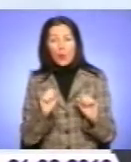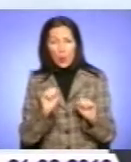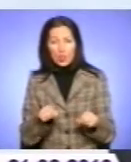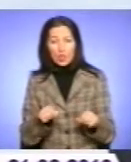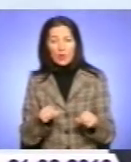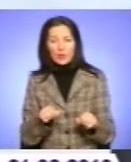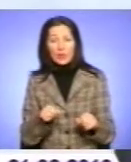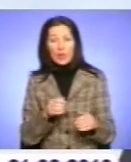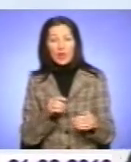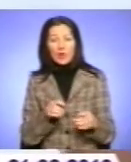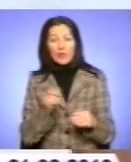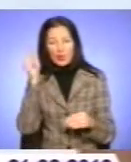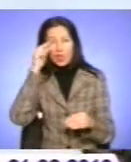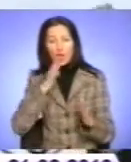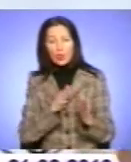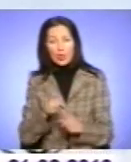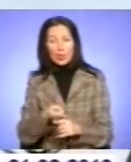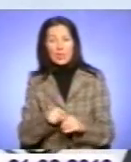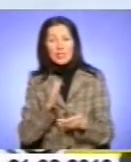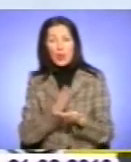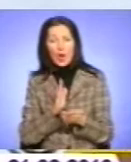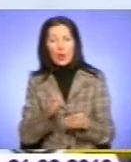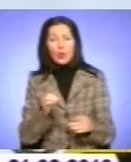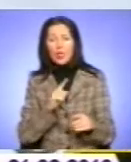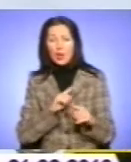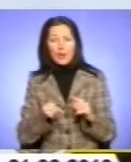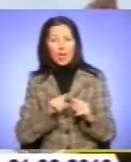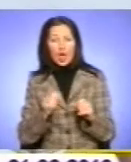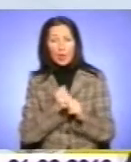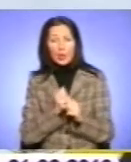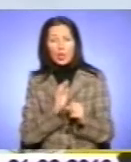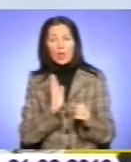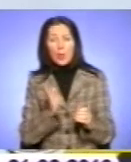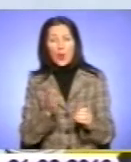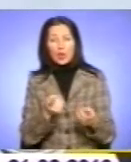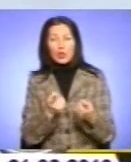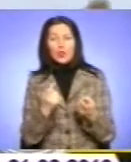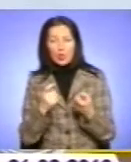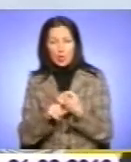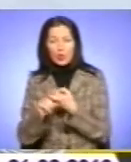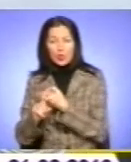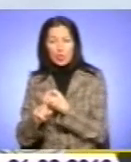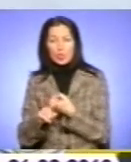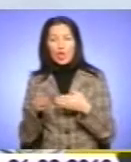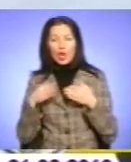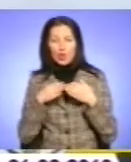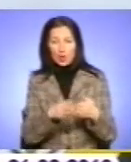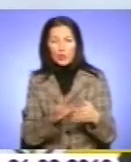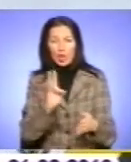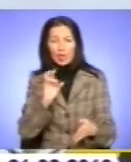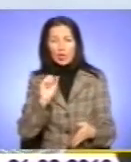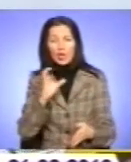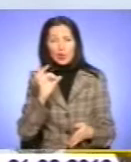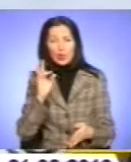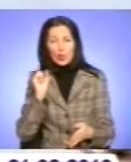миттєва робота, де повинні залучитися і човни, де повинні залучитися і насосні станції, і важка техніка